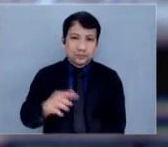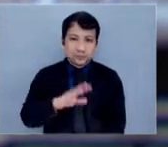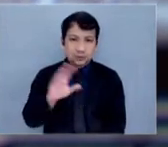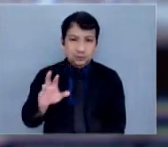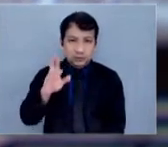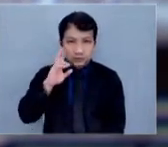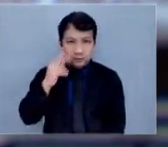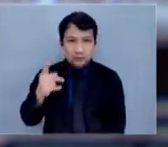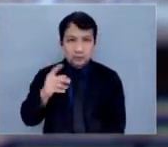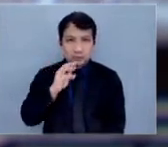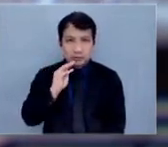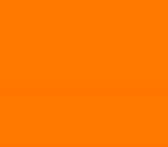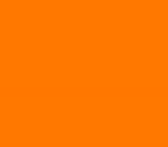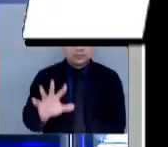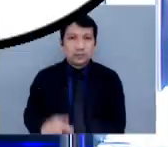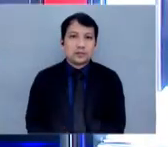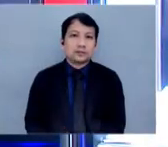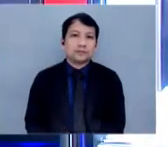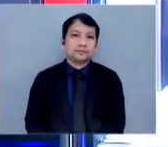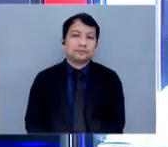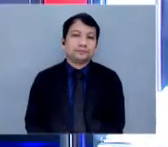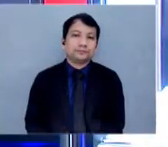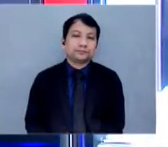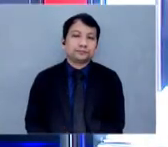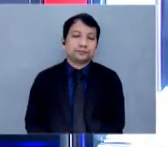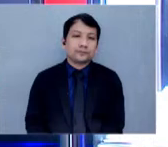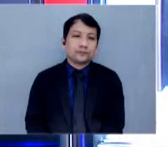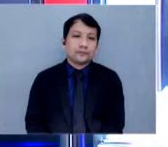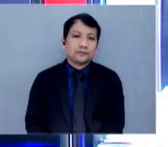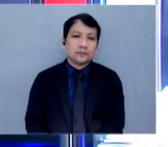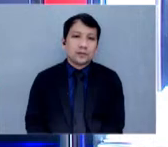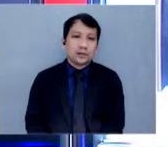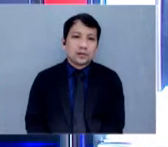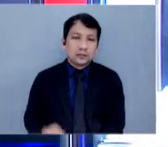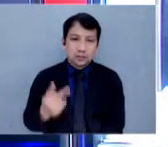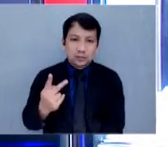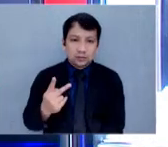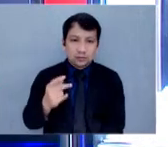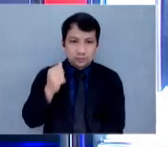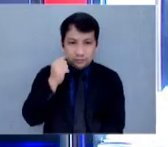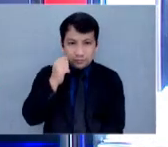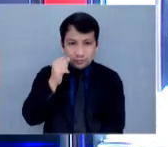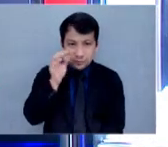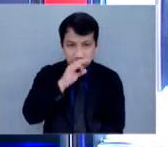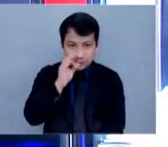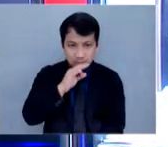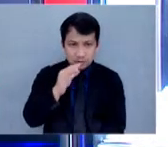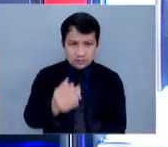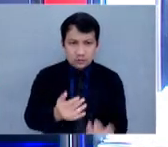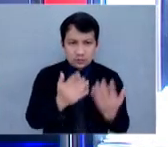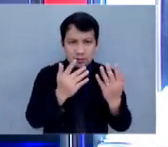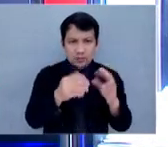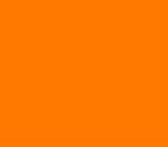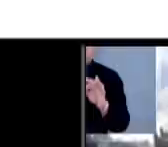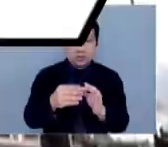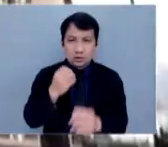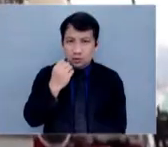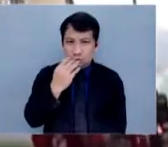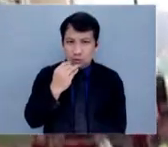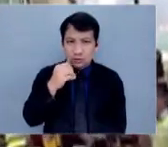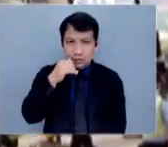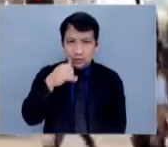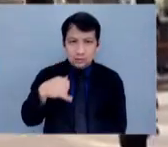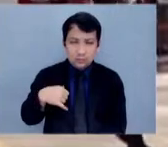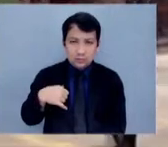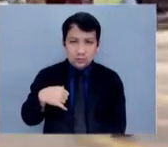Pawid, News 5. Kabilang ang dalawang Pinoy sa mga sugatan sa nasunog na gusali sa Hong Kong kahapon. Kinumpirma